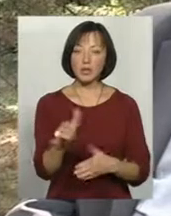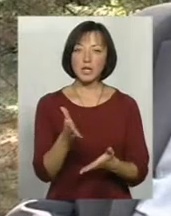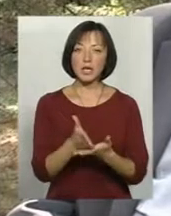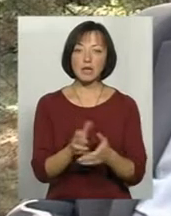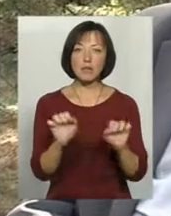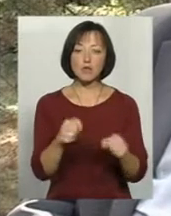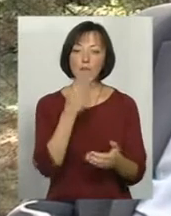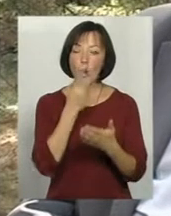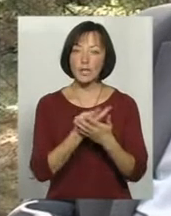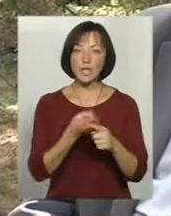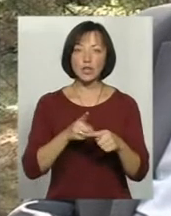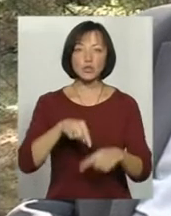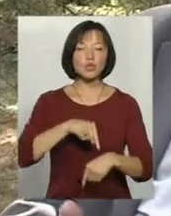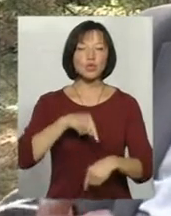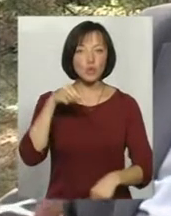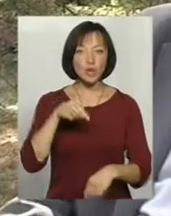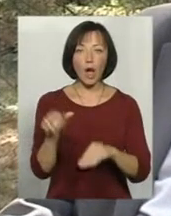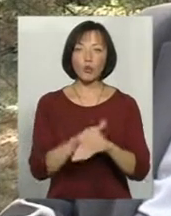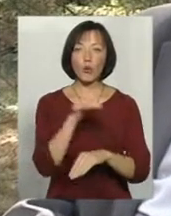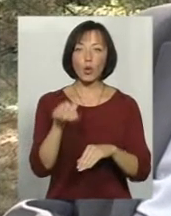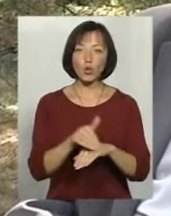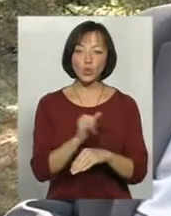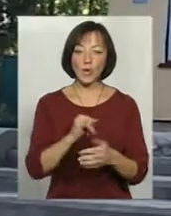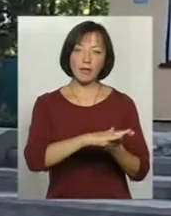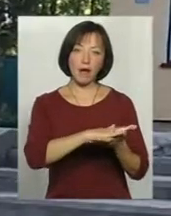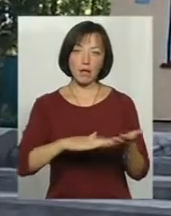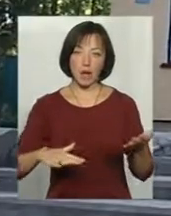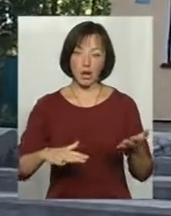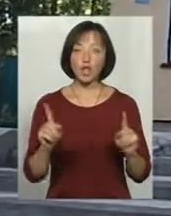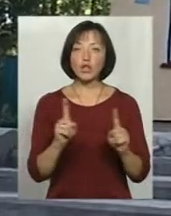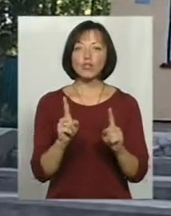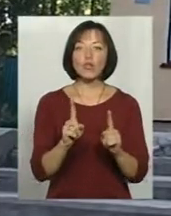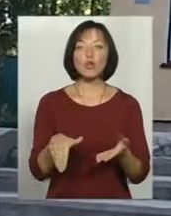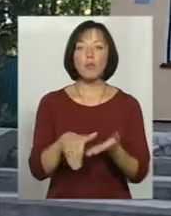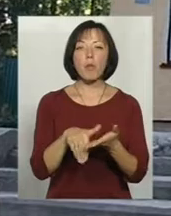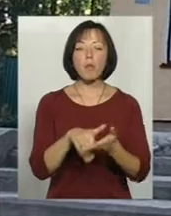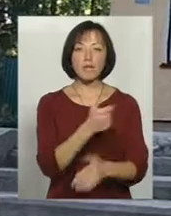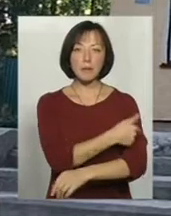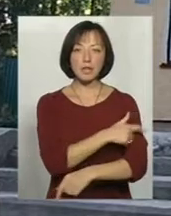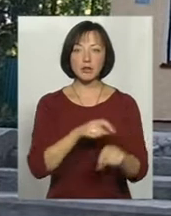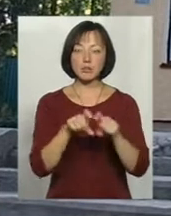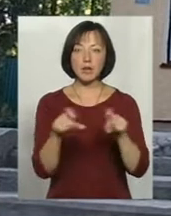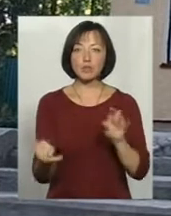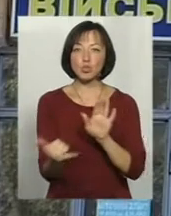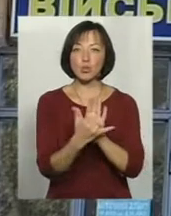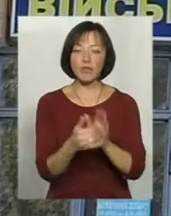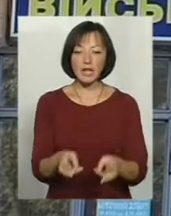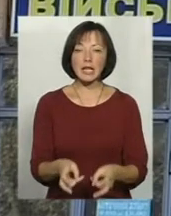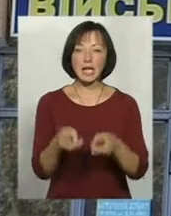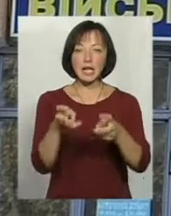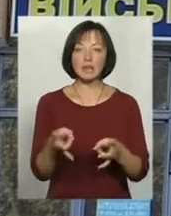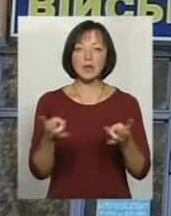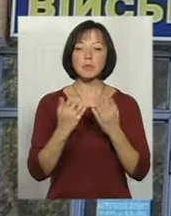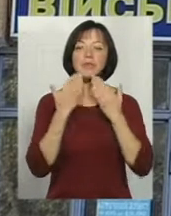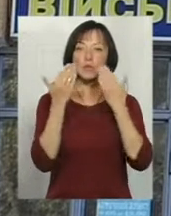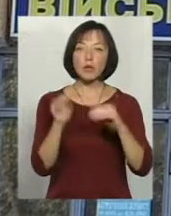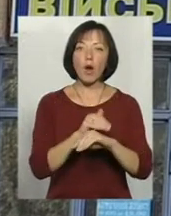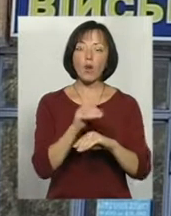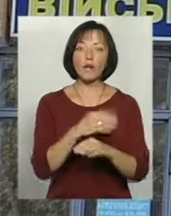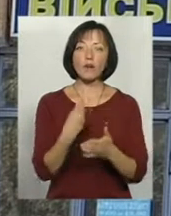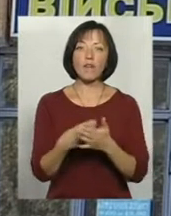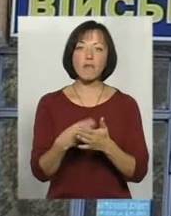можливість показати цю чуйність, доброту і так далі. Щоб допомогти медичному закладу встановити ліфт, слід звернутися до благодійного